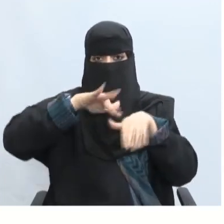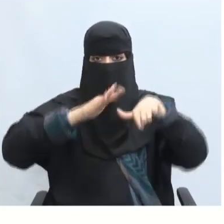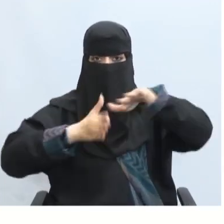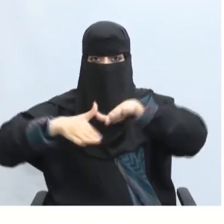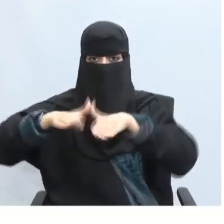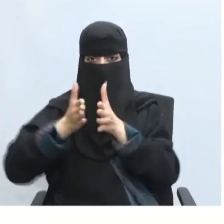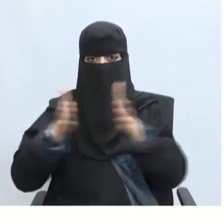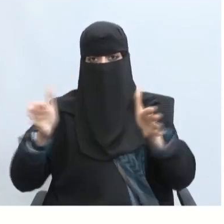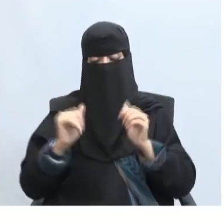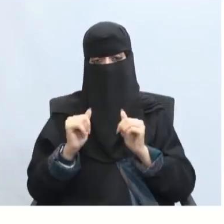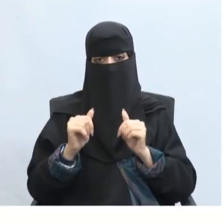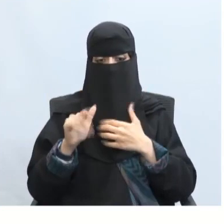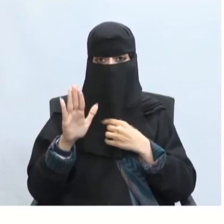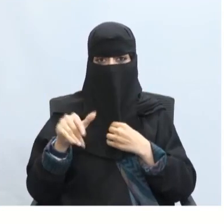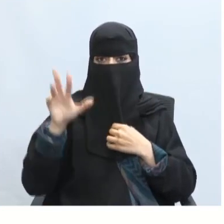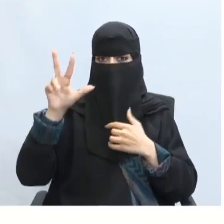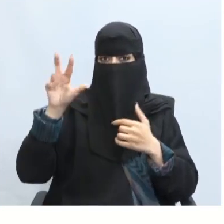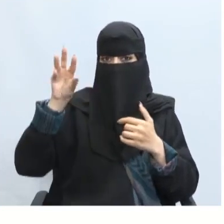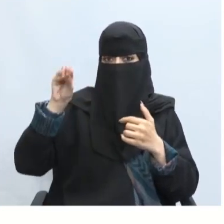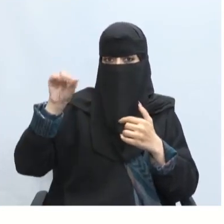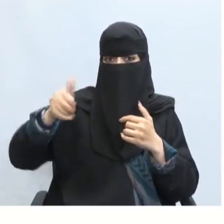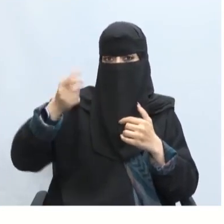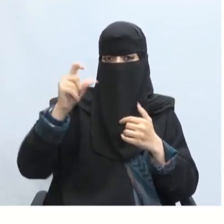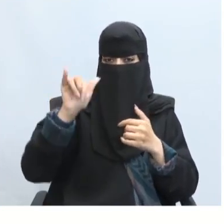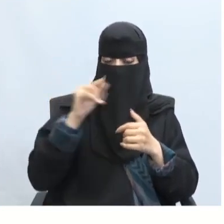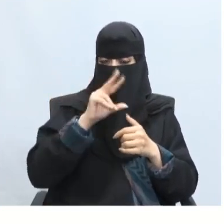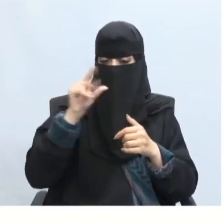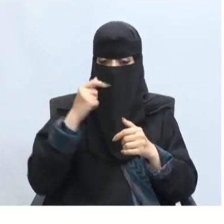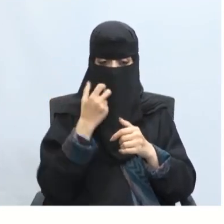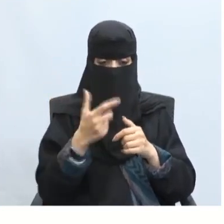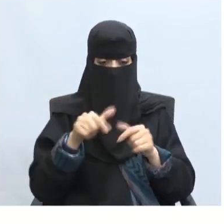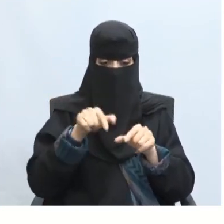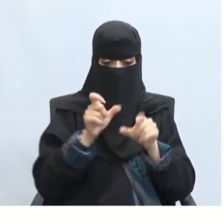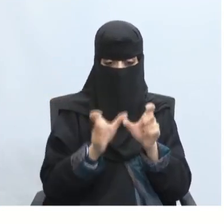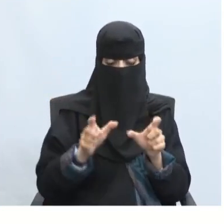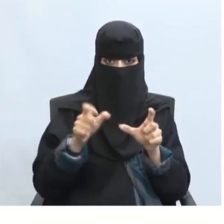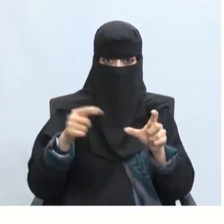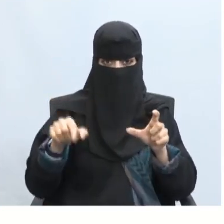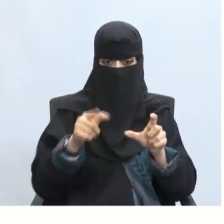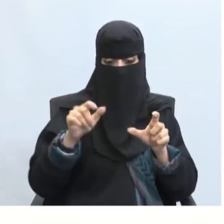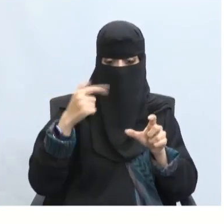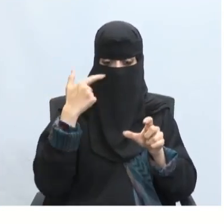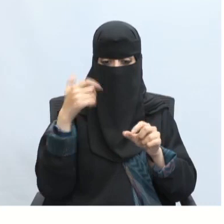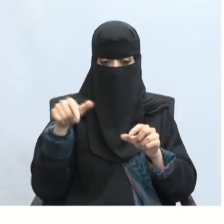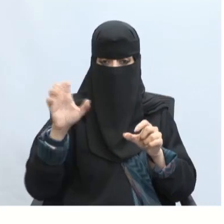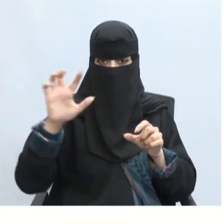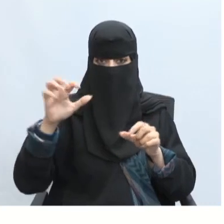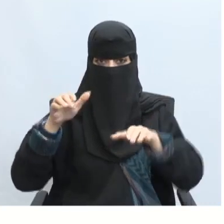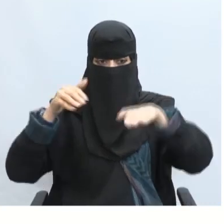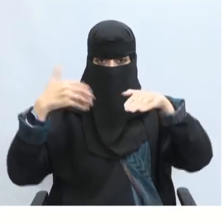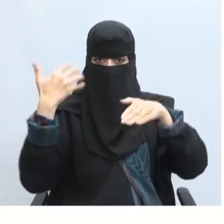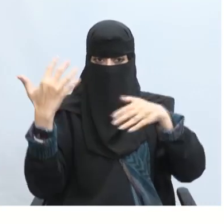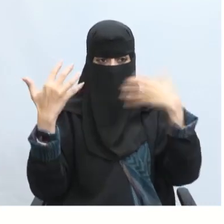حزام المحيط الهادي كما هو واضح معنا في الشكل هذا هو هذا هو حزام